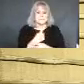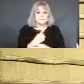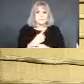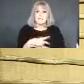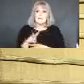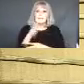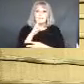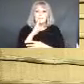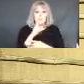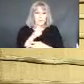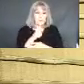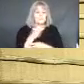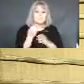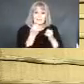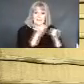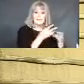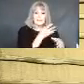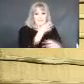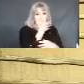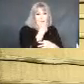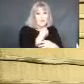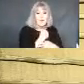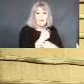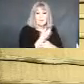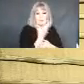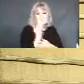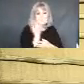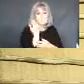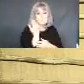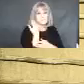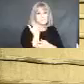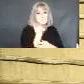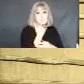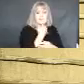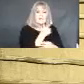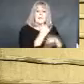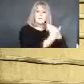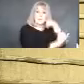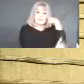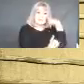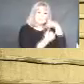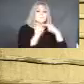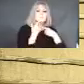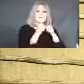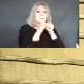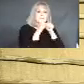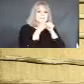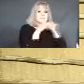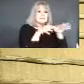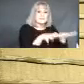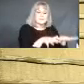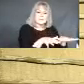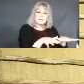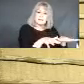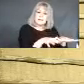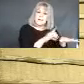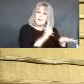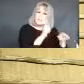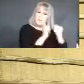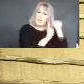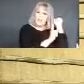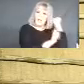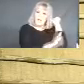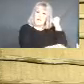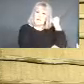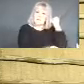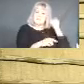die belofte is al vir Abraham gegee, in jou nageslag sal die nasies van die wereld geseën wees, maar